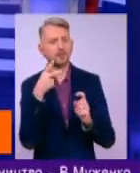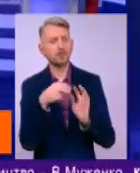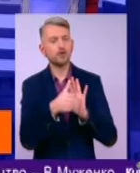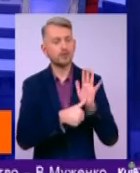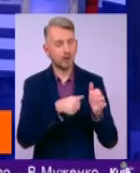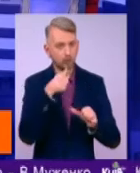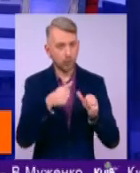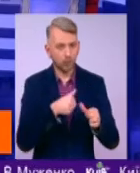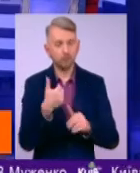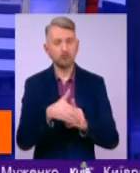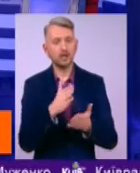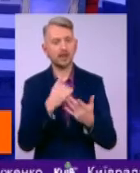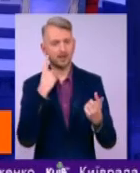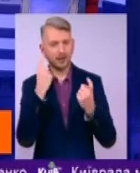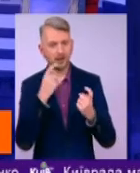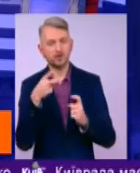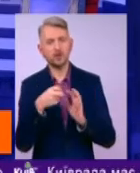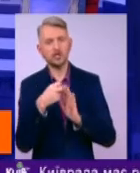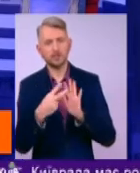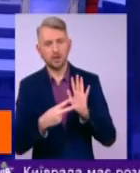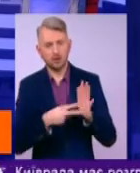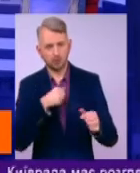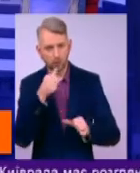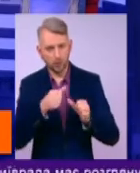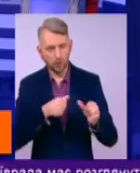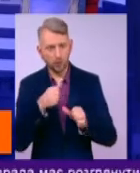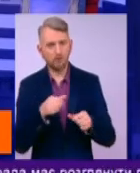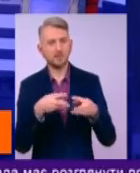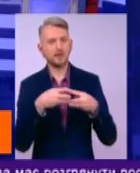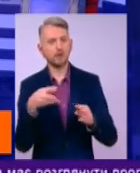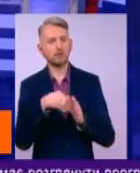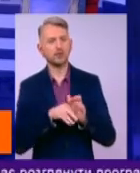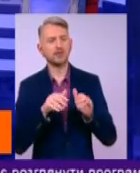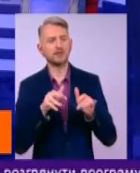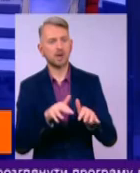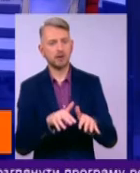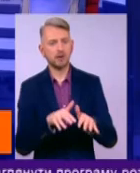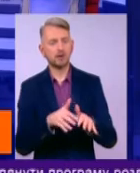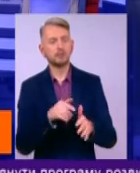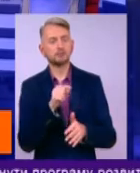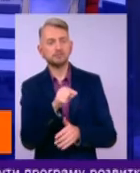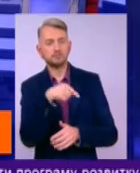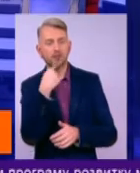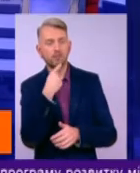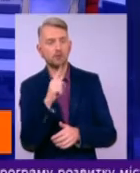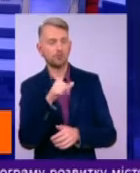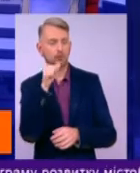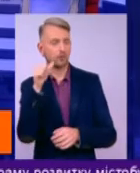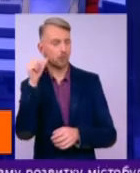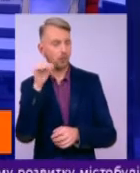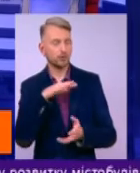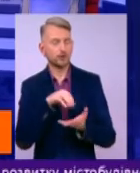хочу сказати, що вже є дані 2017 року Міністерства внутрішніх справ, яке говорить про те, що минулого року